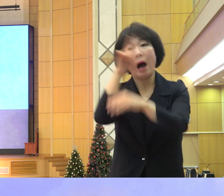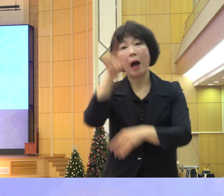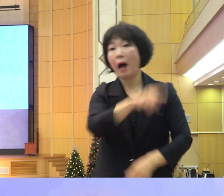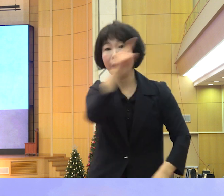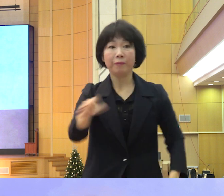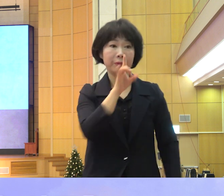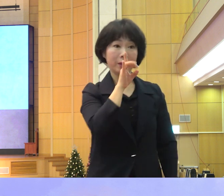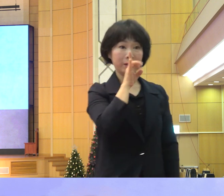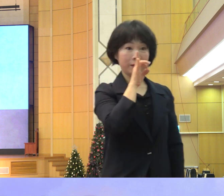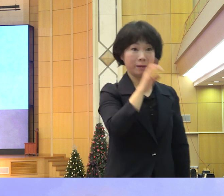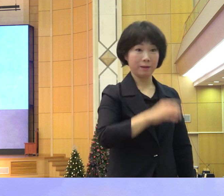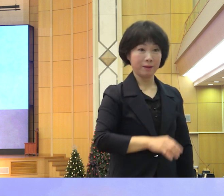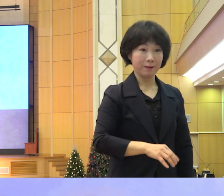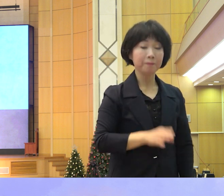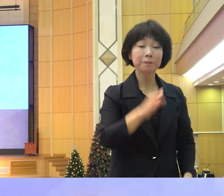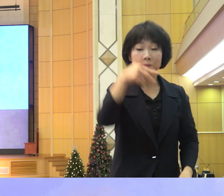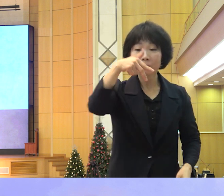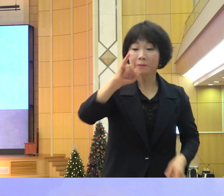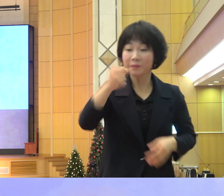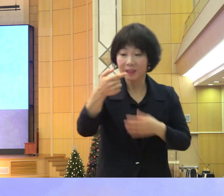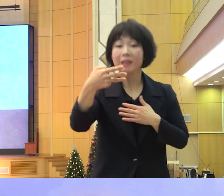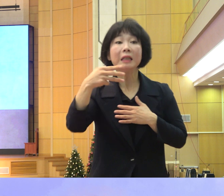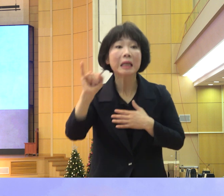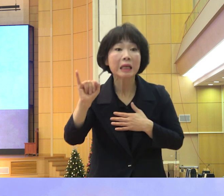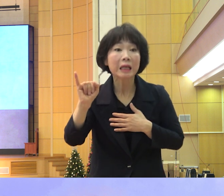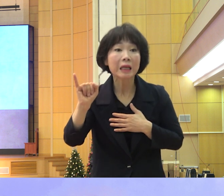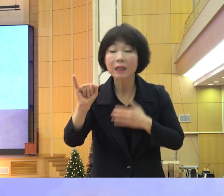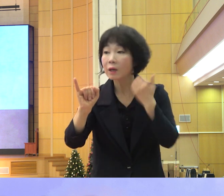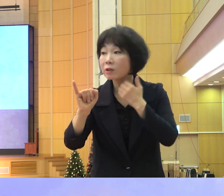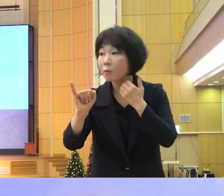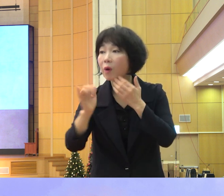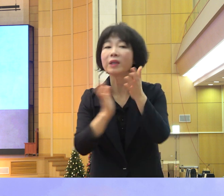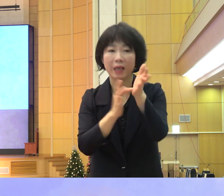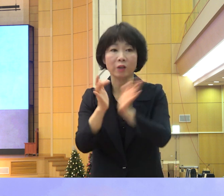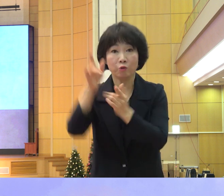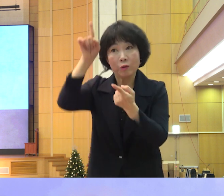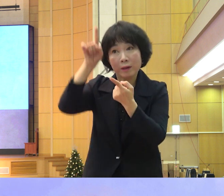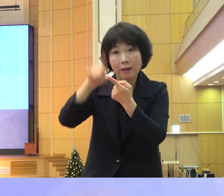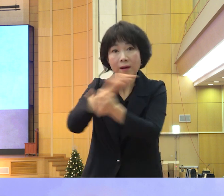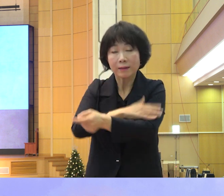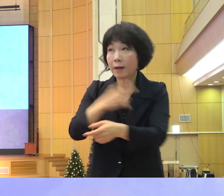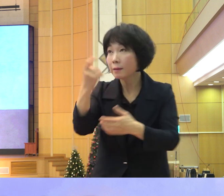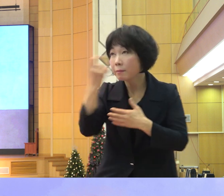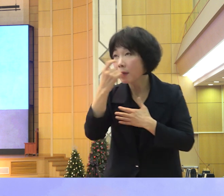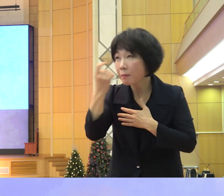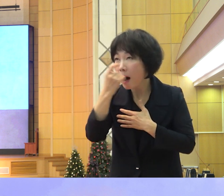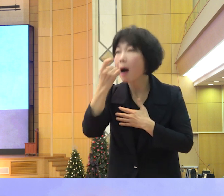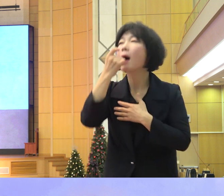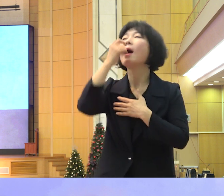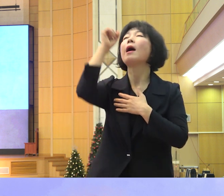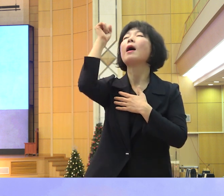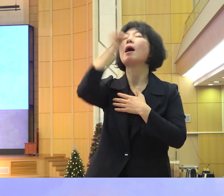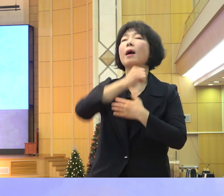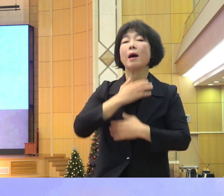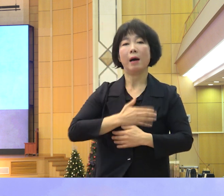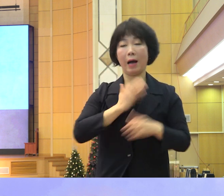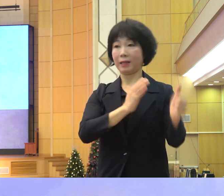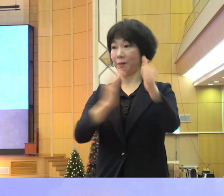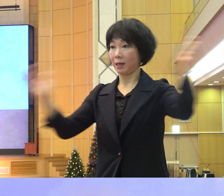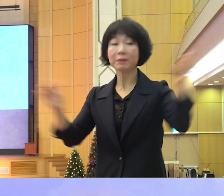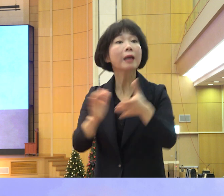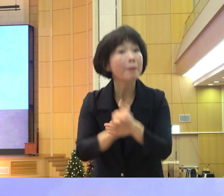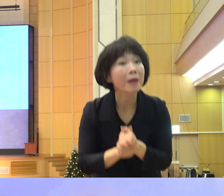우리 녹산교회 담임 목사로서 녹산교회에 속해서 하나님을 믿는